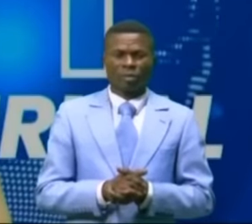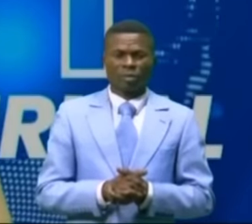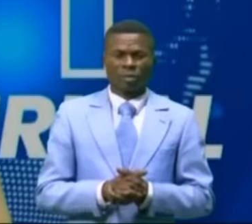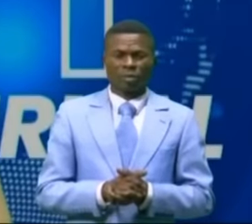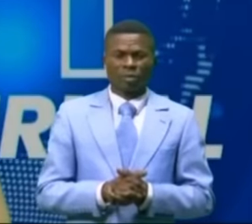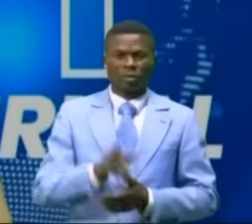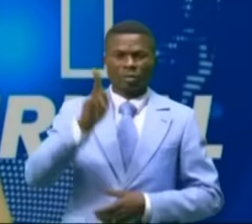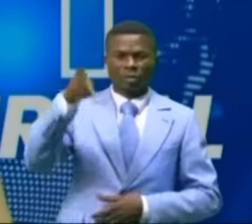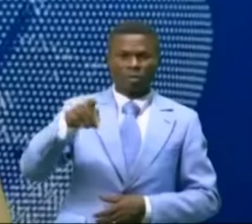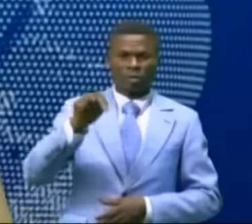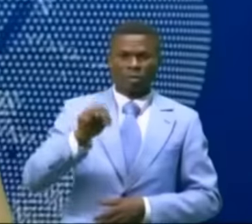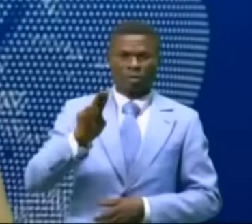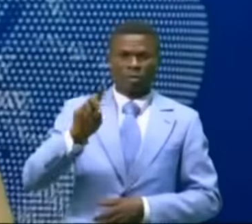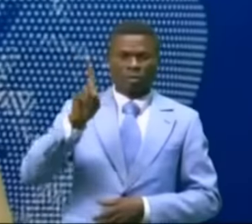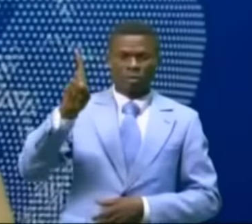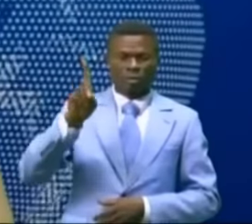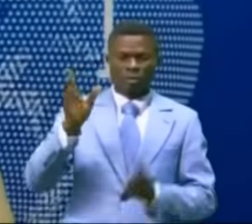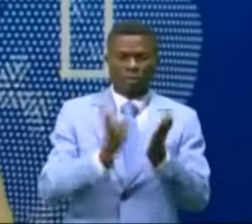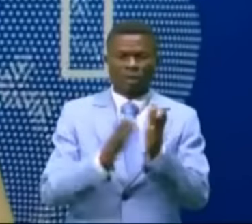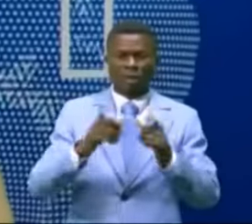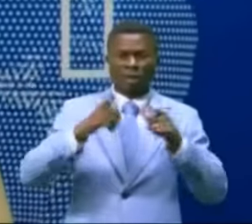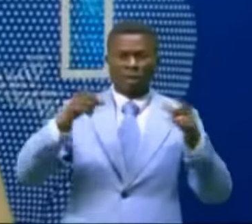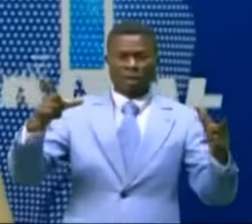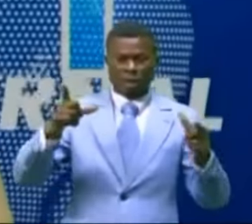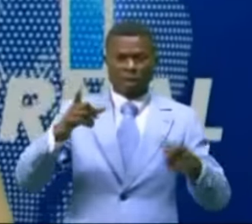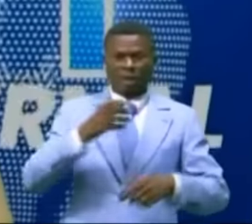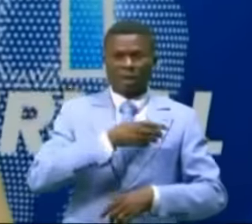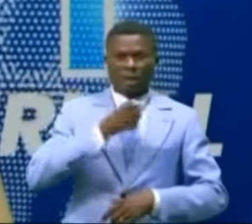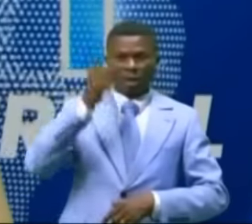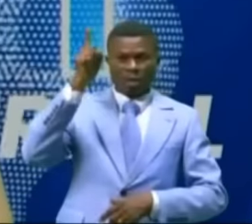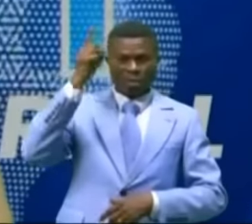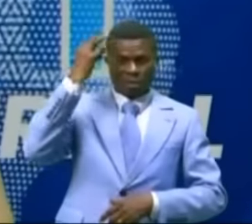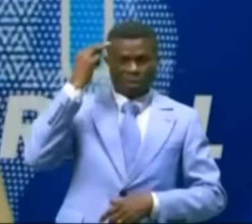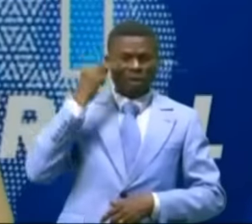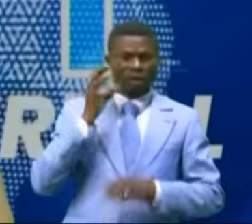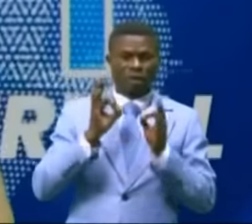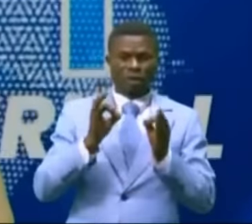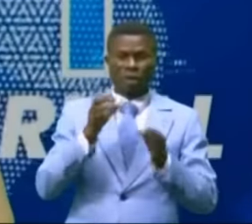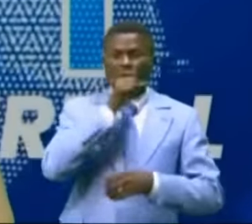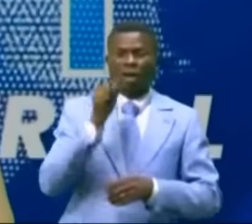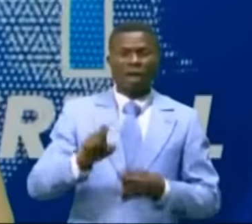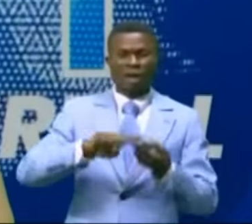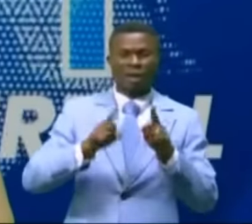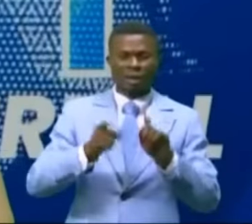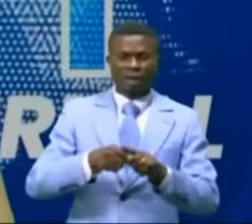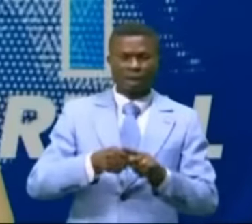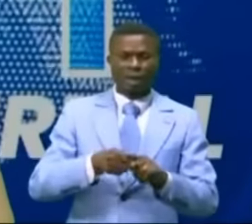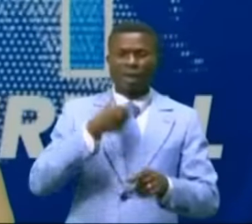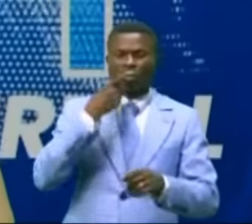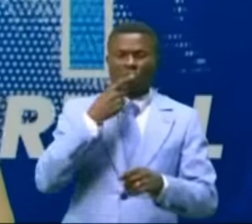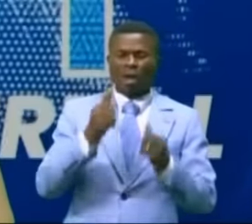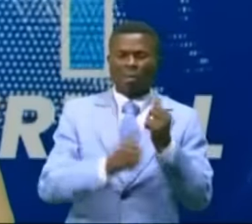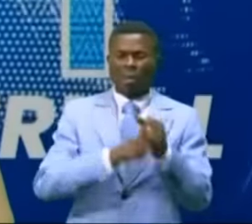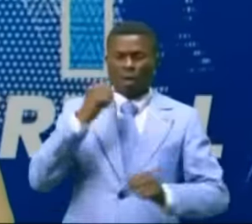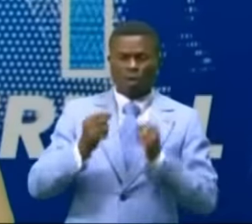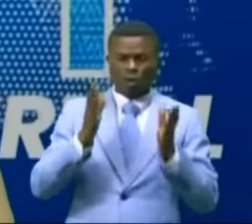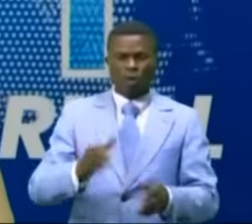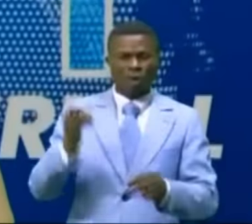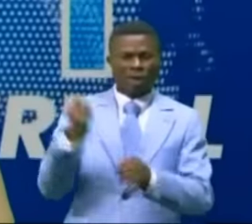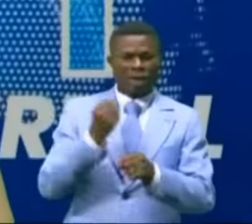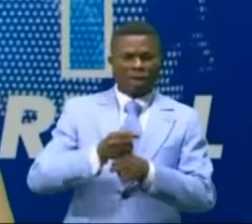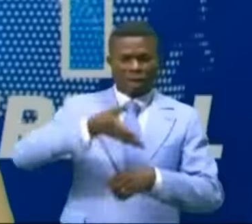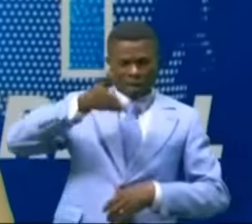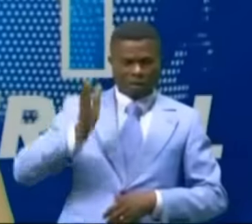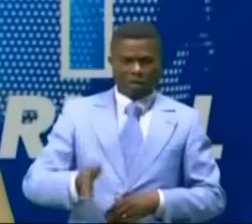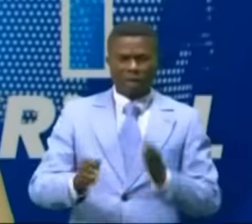Le PNUD a été une grande école pour la nouvelle Premier ministre. Ses anciens collègues parlent d'une personne rigoureuse, professionnelle et